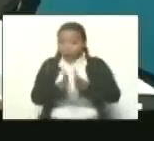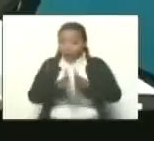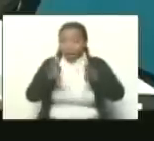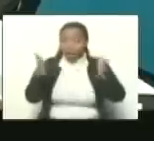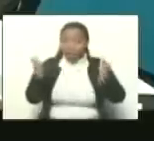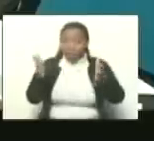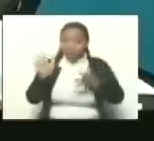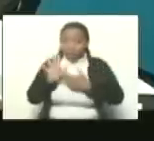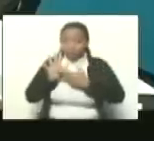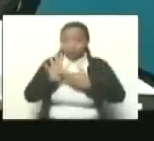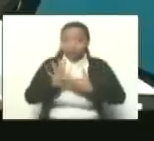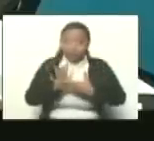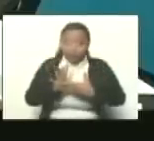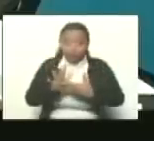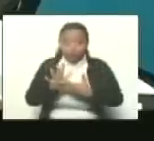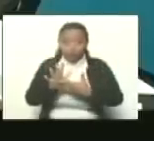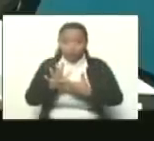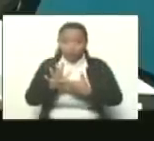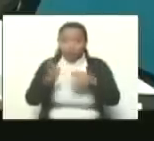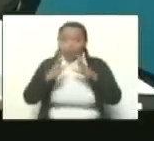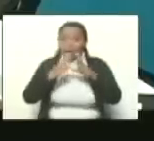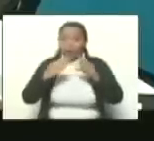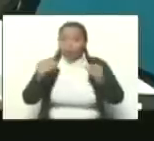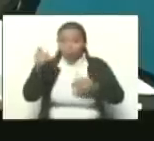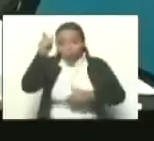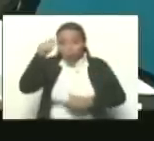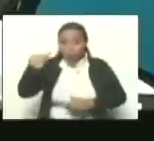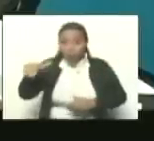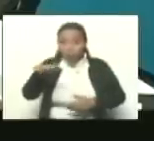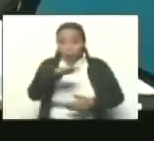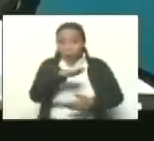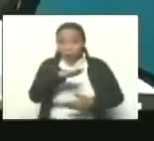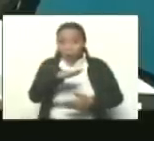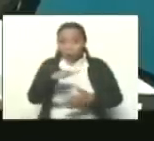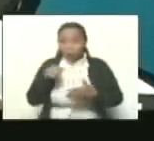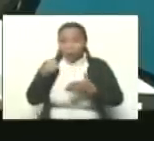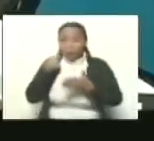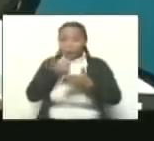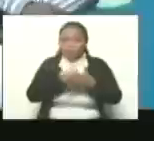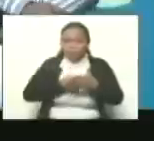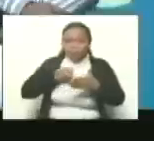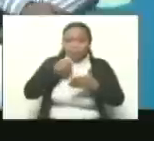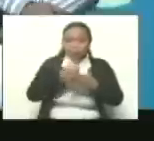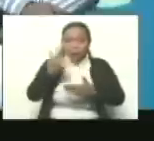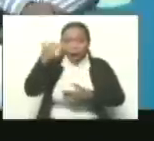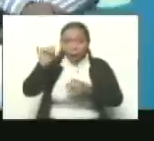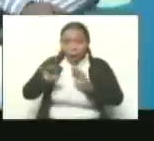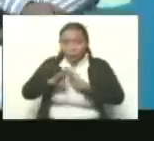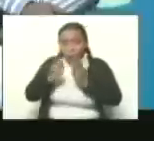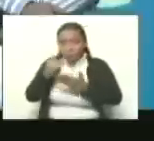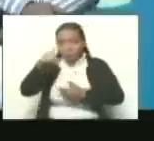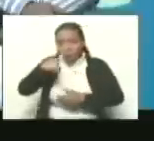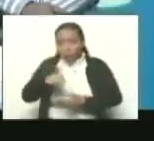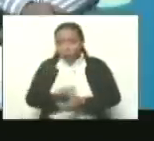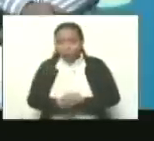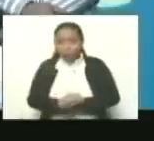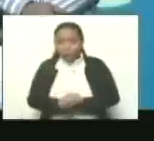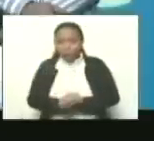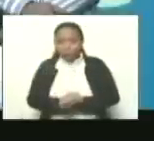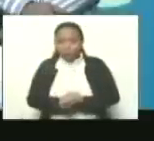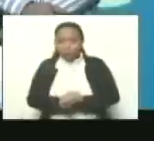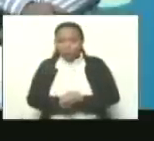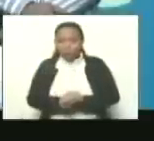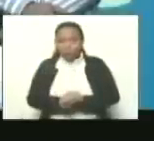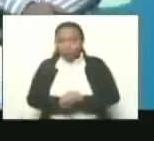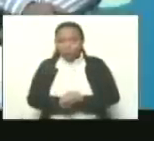las aspiraciones de todos estos pueblos en la batalla que libra el mundo hoy. نحن